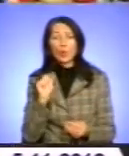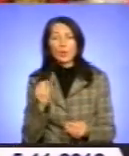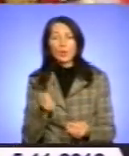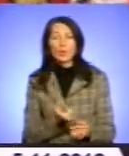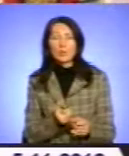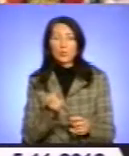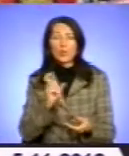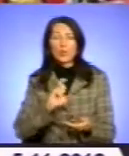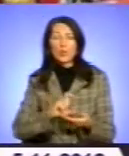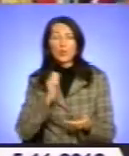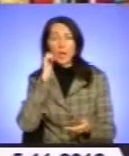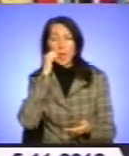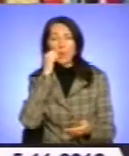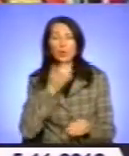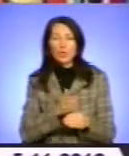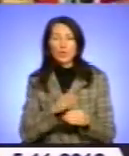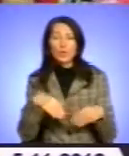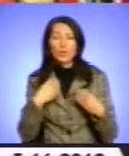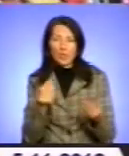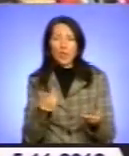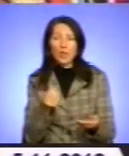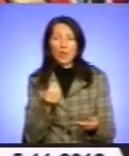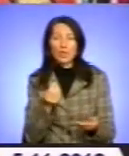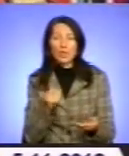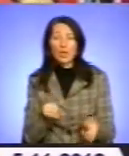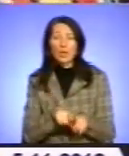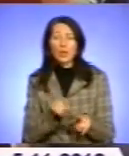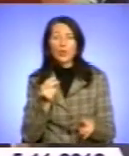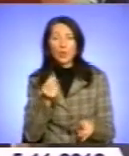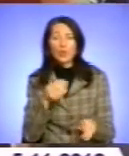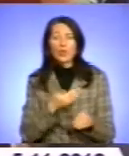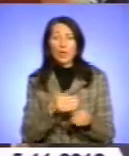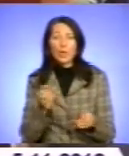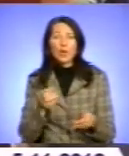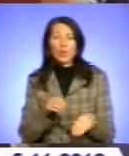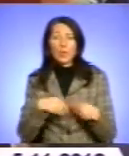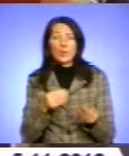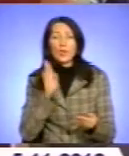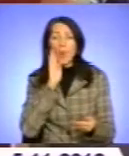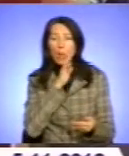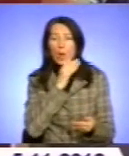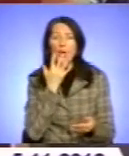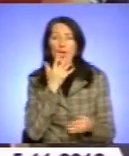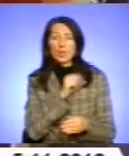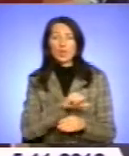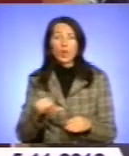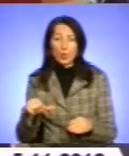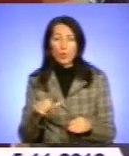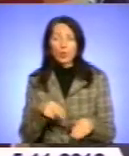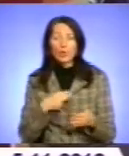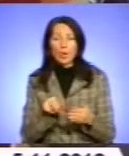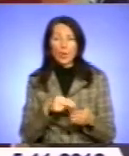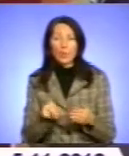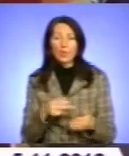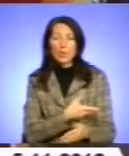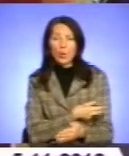збільшувалась. Бабуся частково давала йому гроші, а також гроші висилала матір за кордону на купівлю, придбання певних цих наркотичних